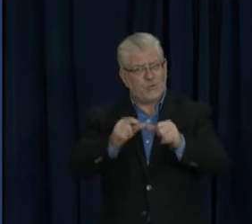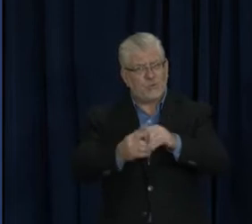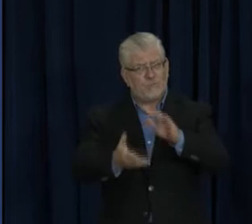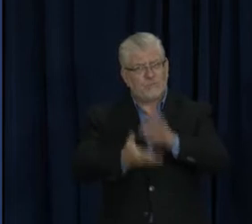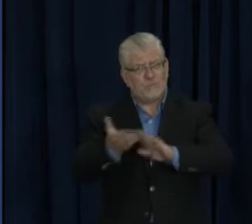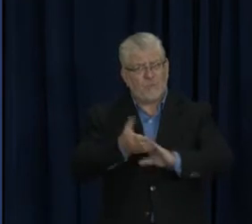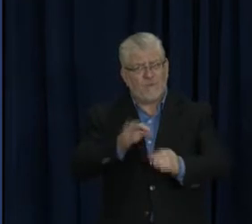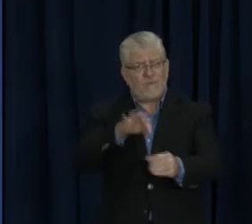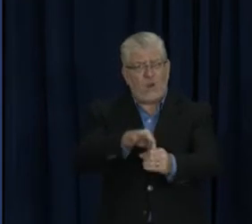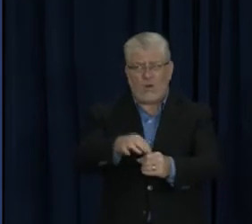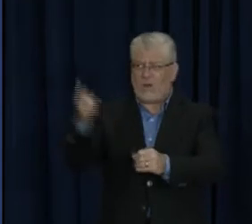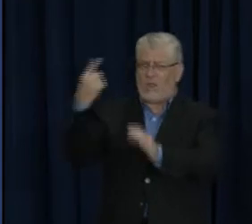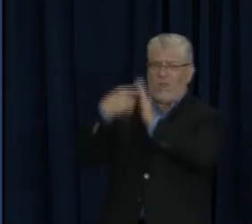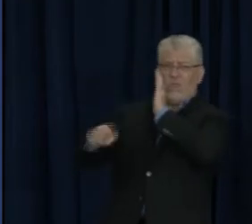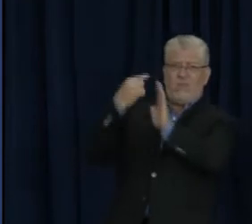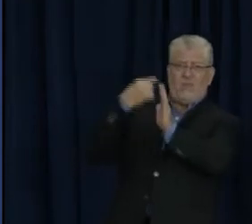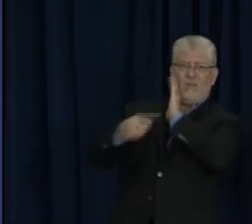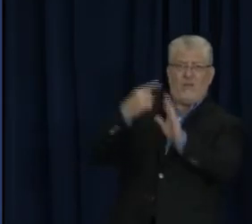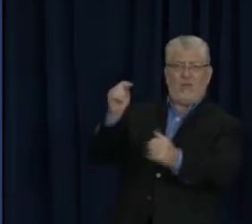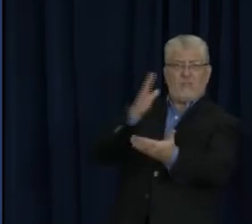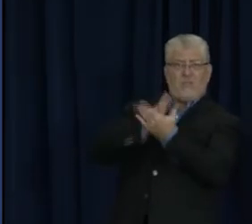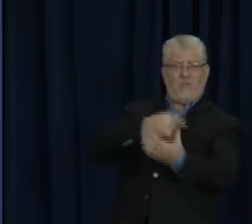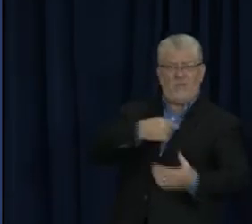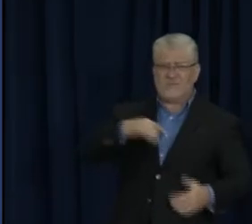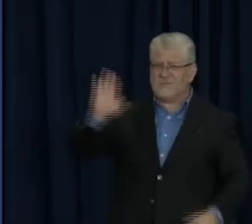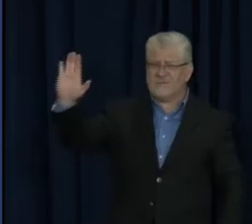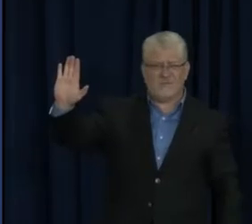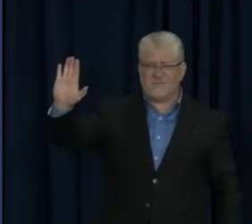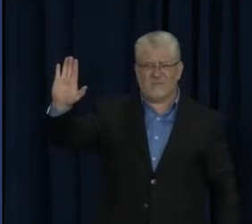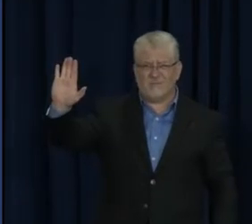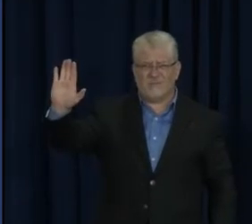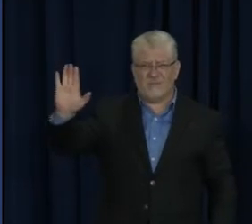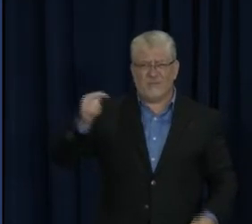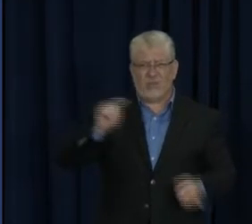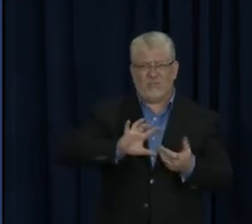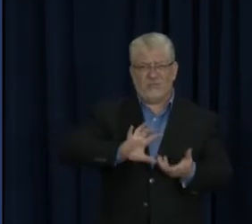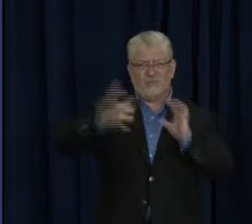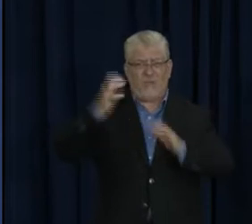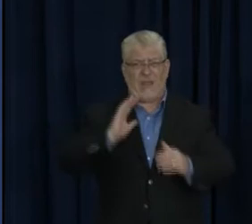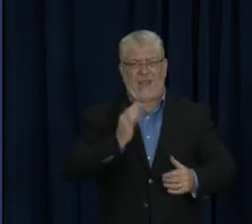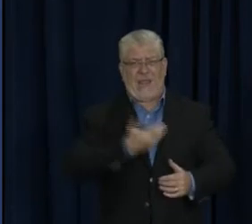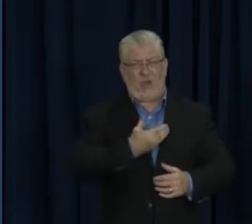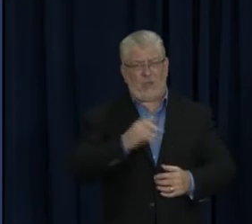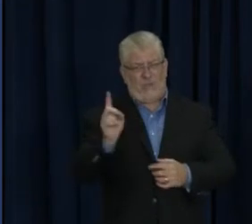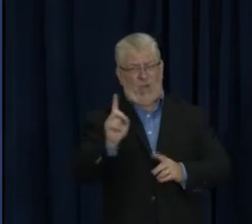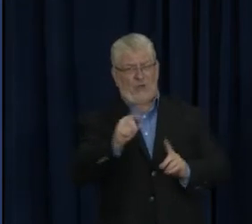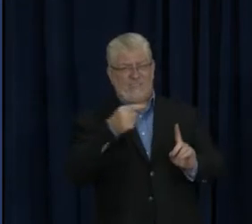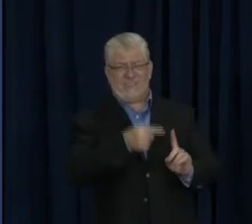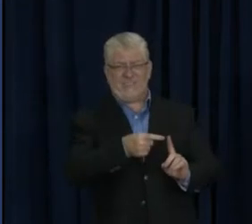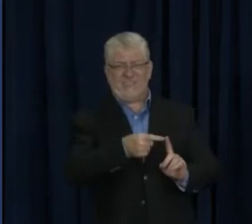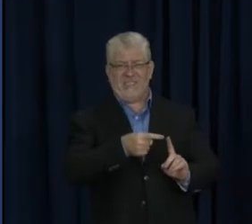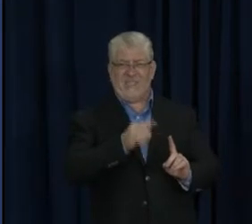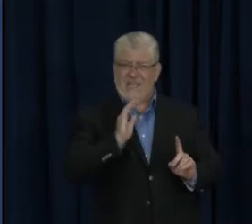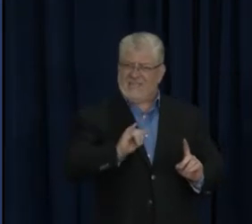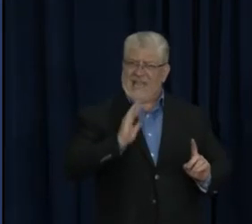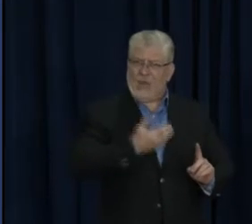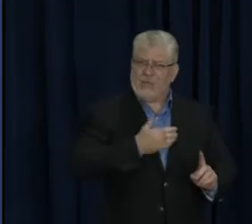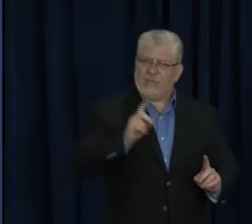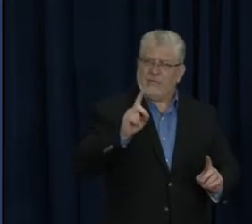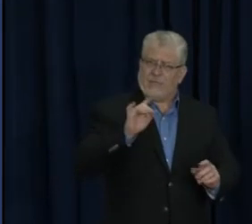واختيار قادته. المسؤولون على العملية الانتخابية يقومون بواجبهم ويجب أن يسمح لهم